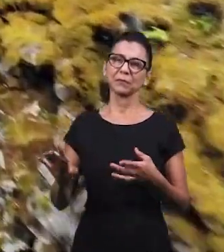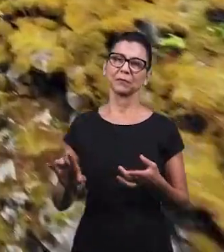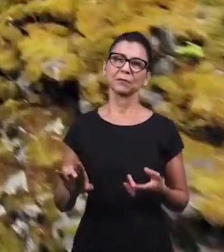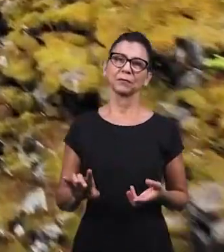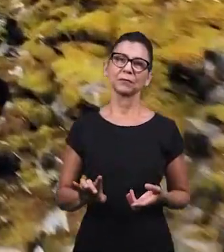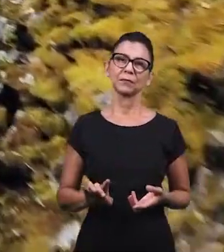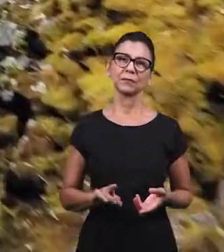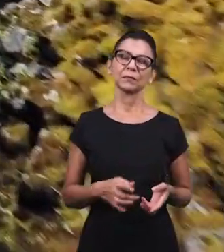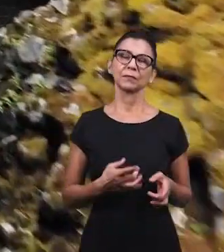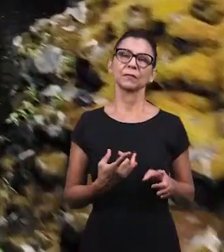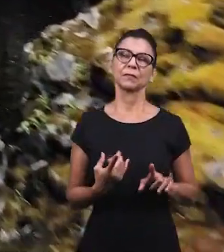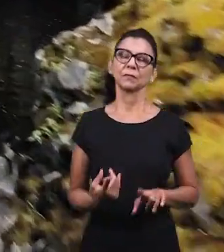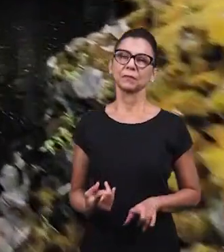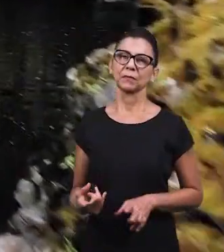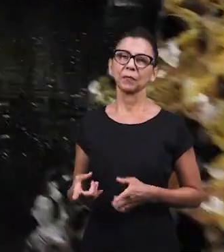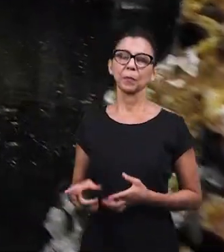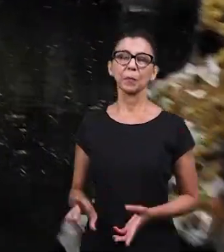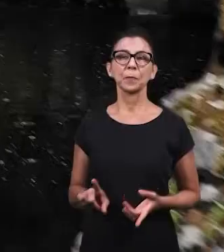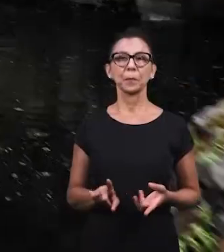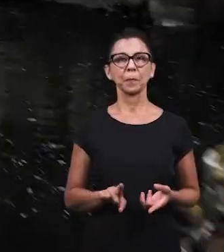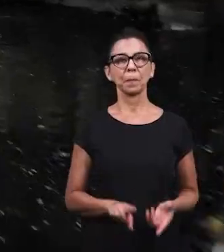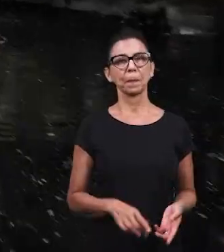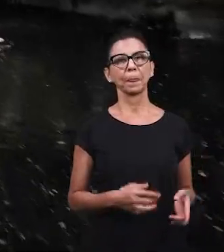для тебя.